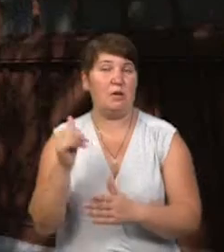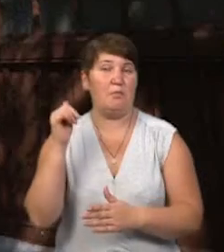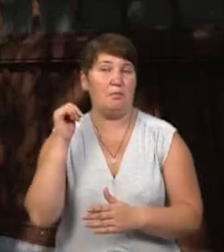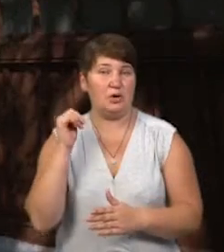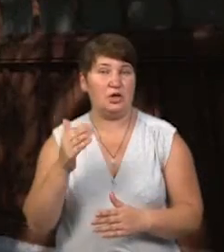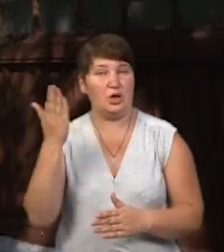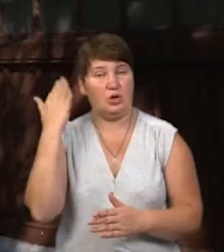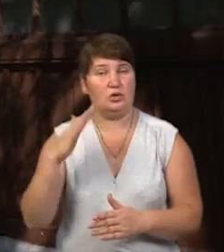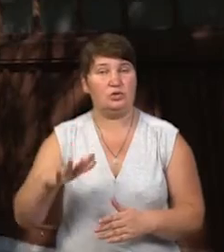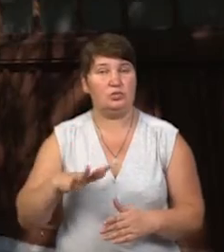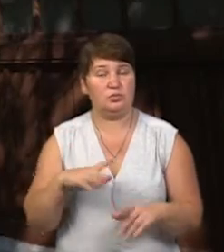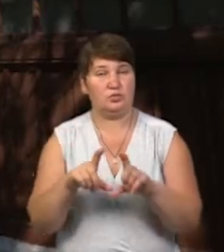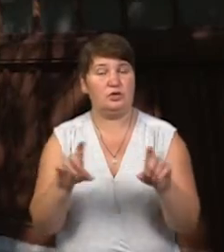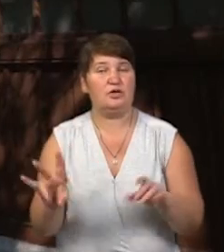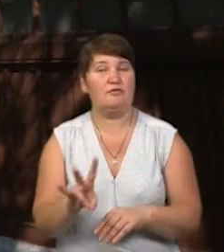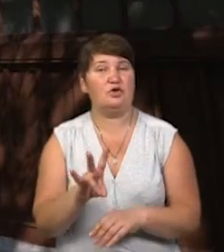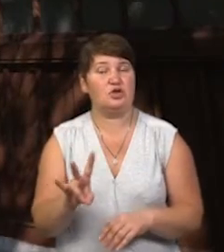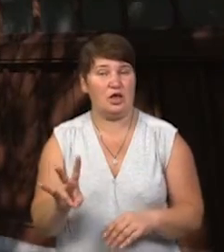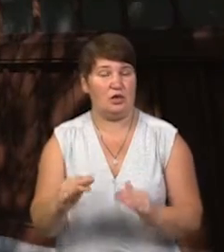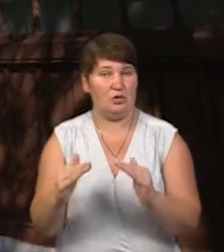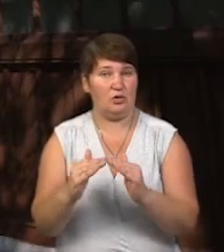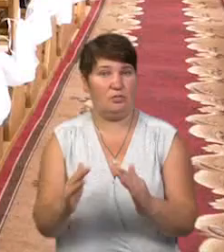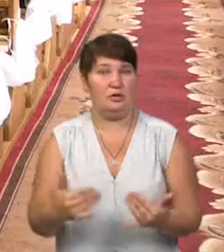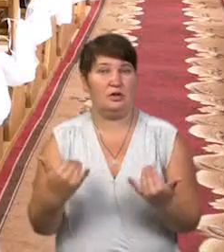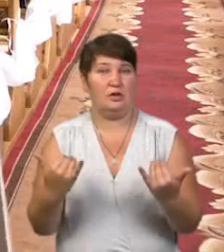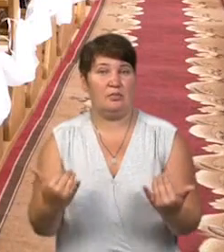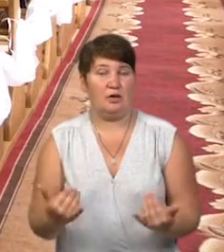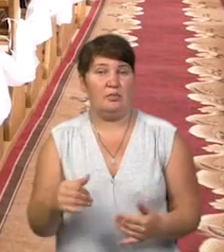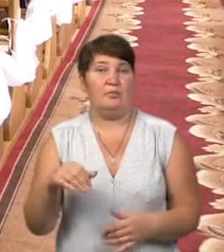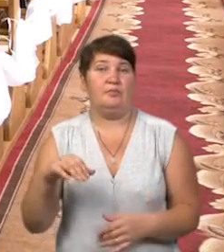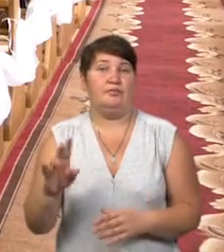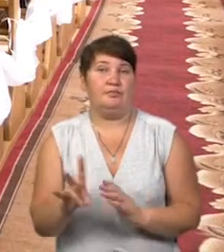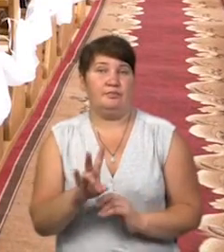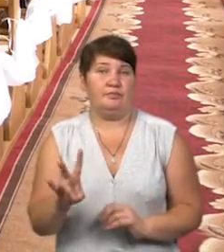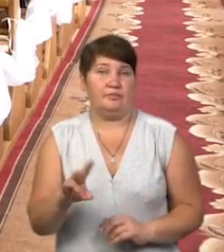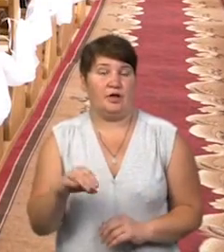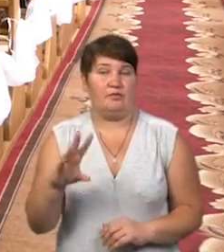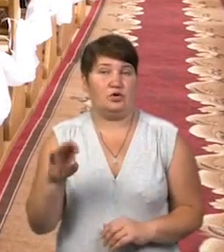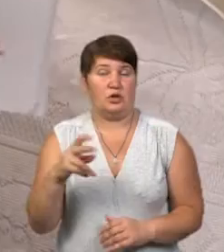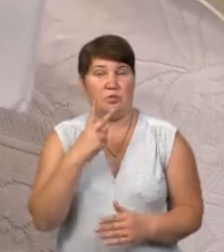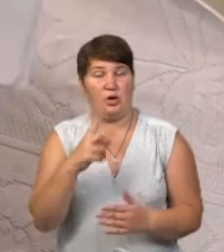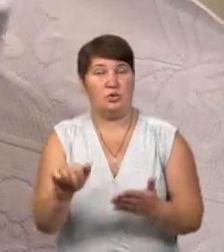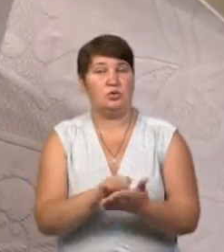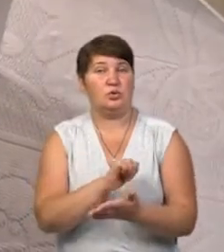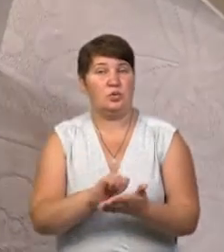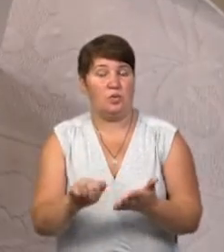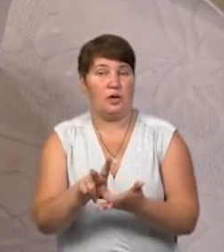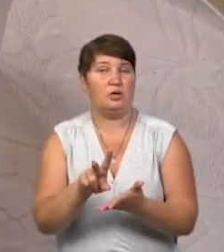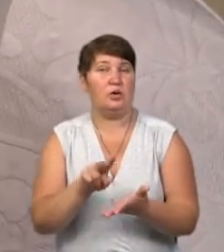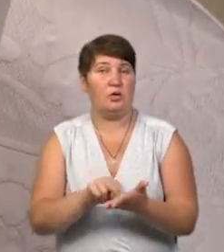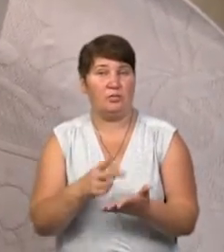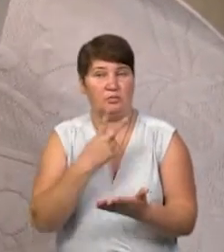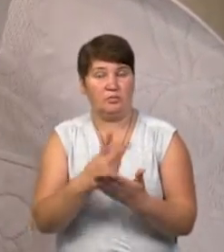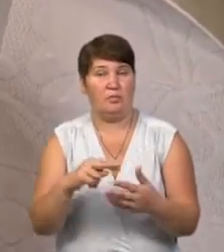слугувала резиденцією священника. Один із теперішніх отців костелу, Михайло Яворський, показує копії архівних документів, на яких зображено план